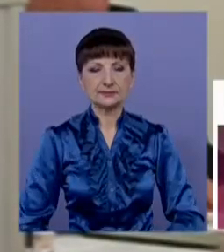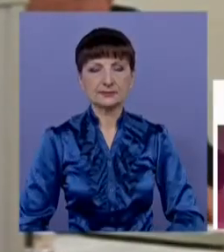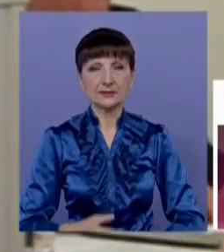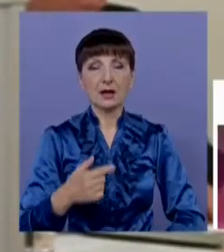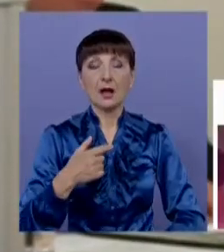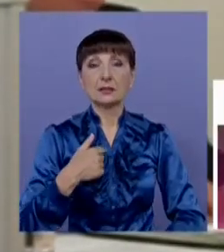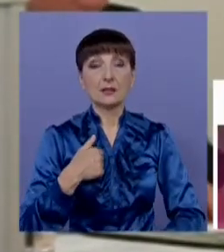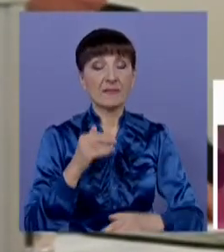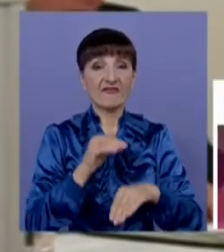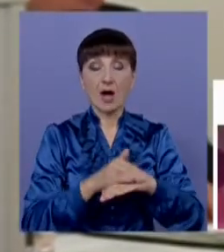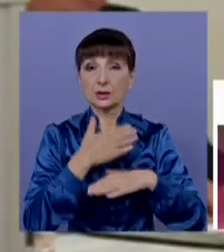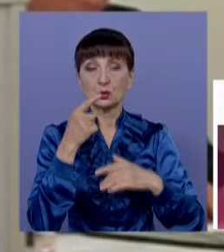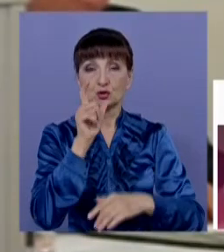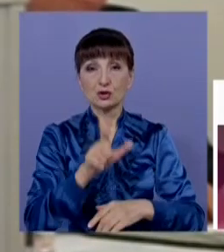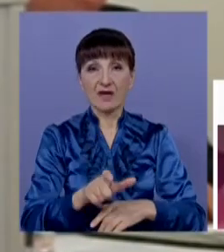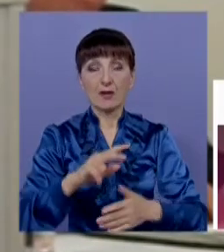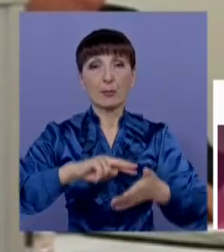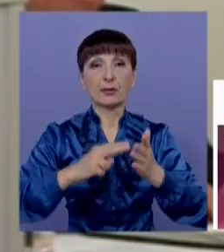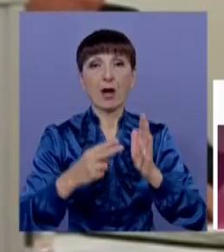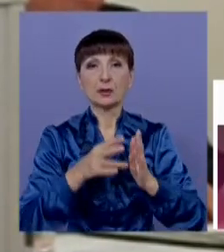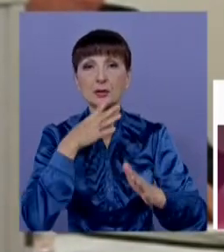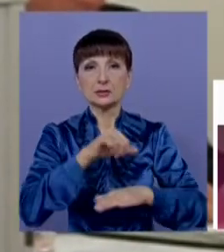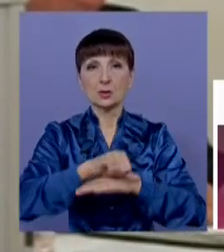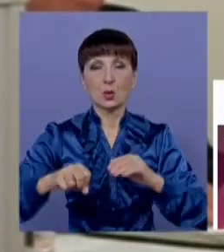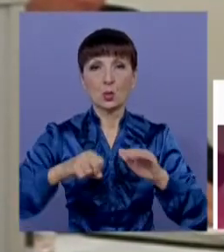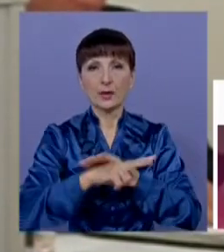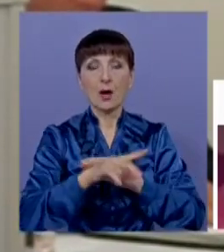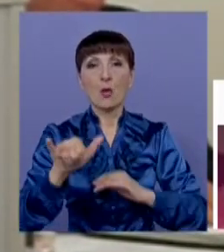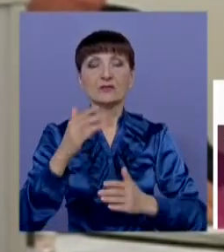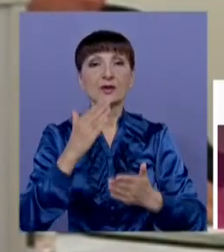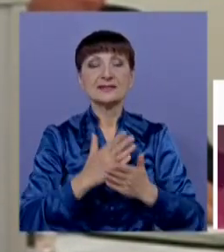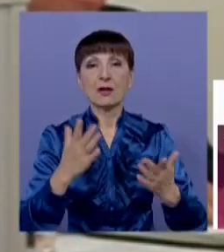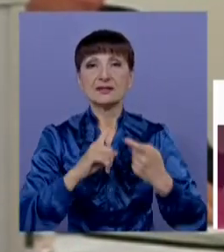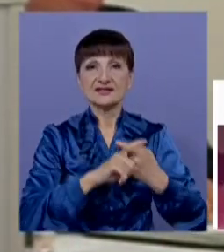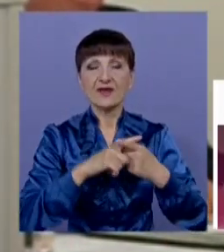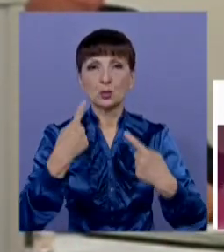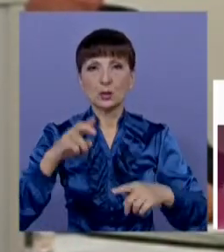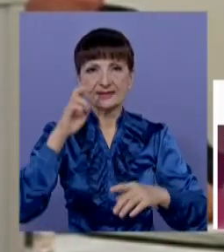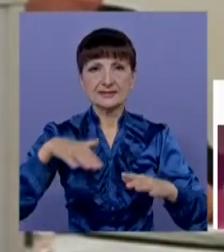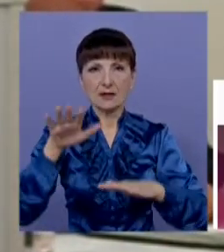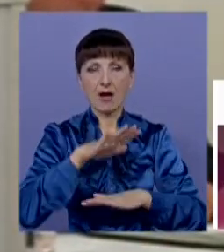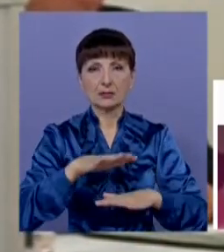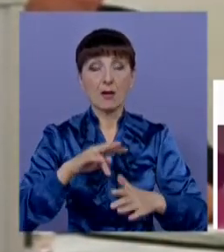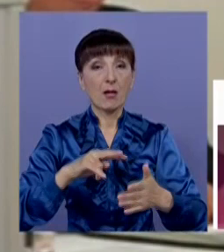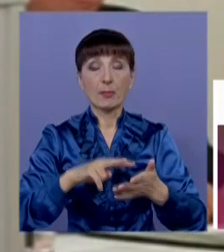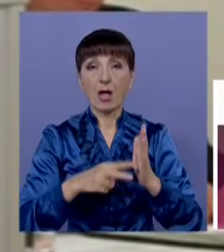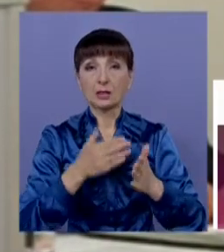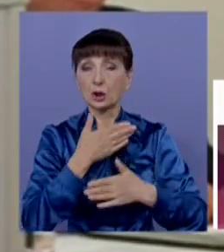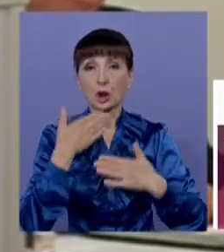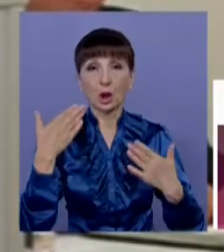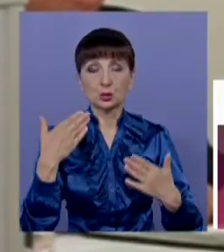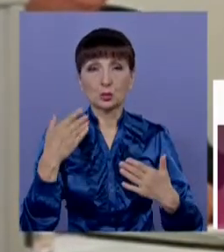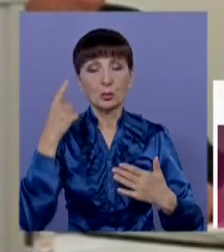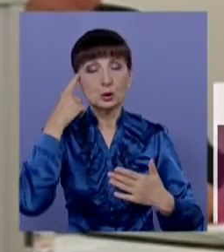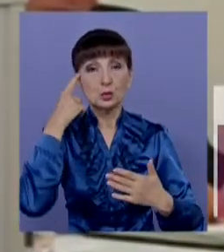не указывало на то, что этот человек собирается за границу, что у него есть какие-то связи с другими странами, в частности с Германией.